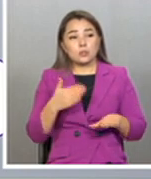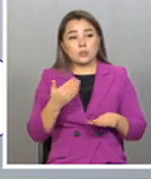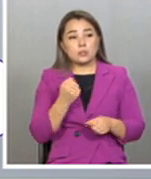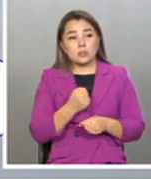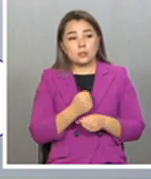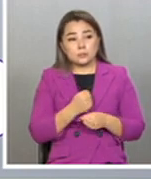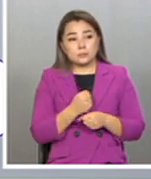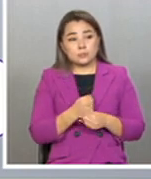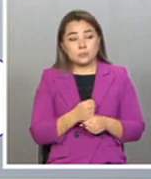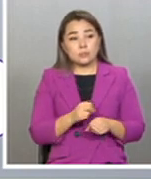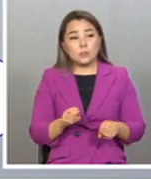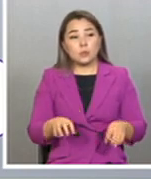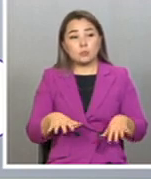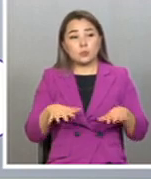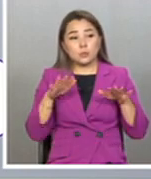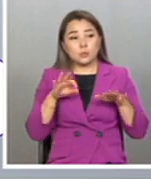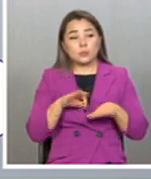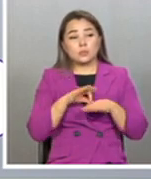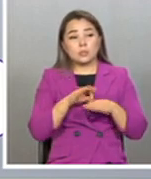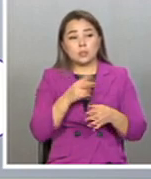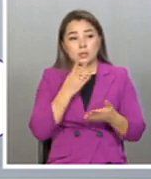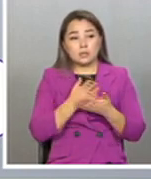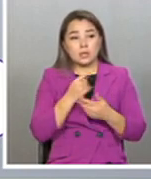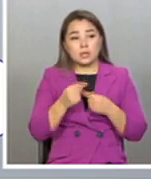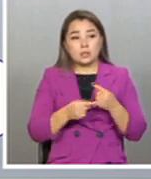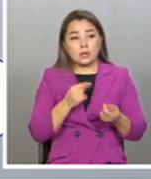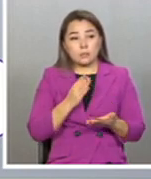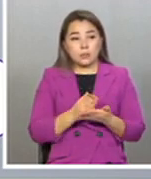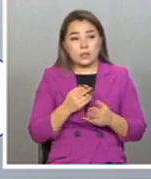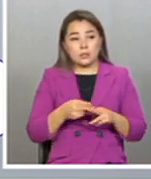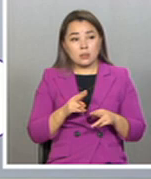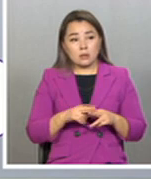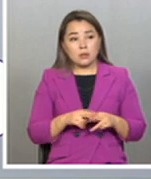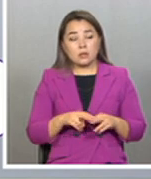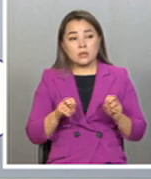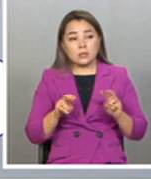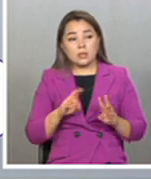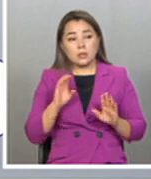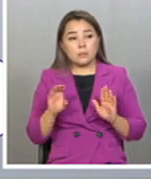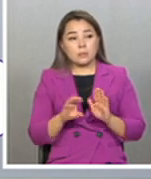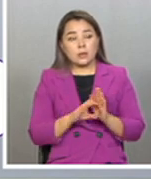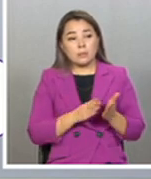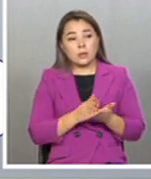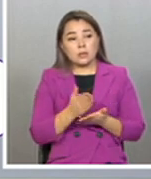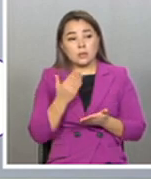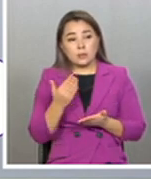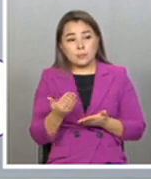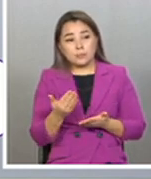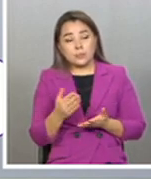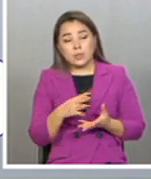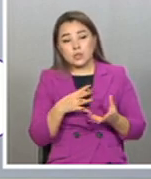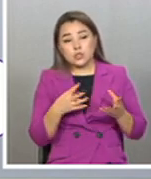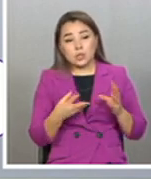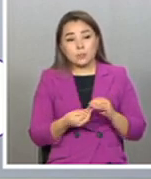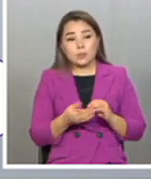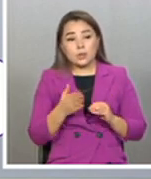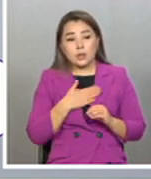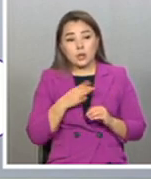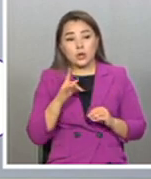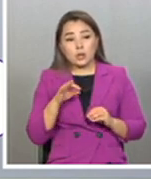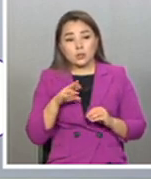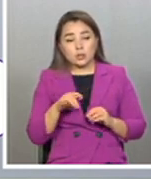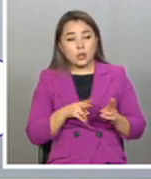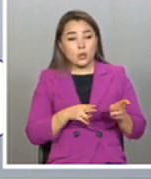бу турбинасына жеткізіледі. Бу турбинасында, яғни қалақшаға бағытталып, жалпы біздегі роторды қозғалысқа